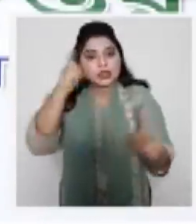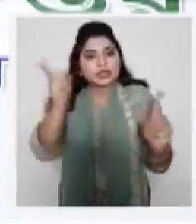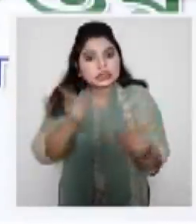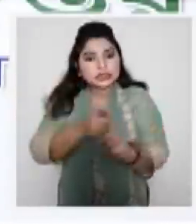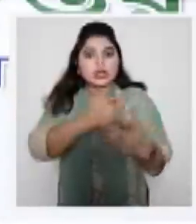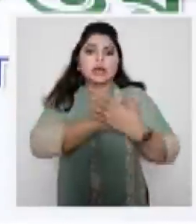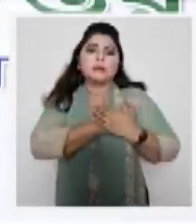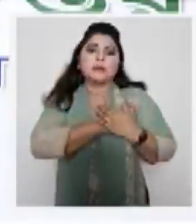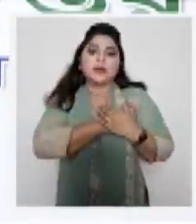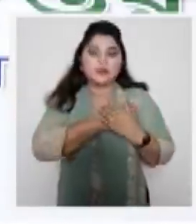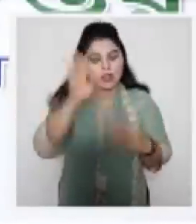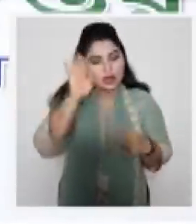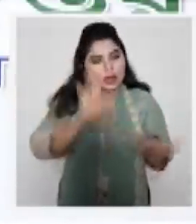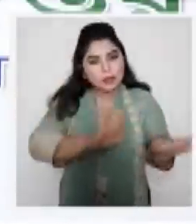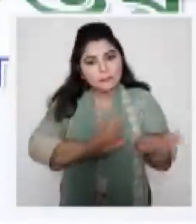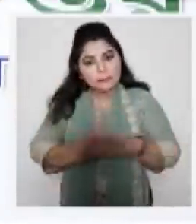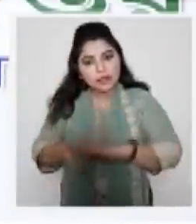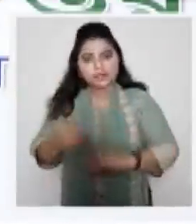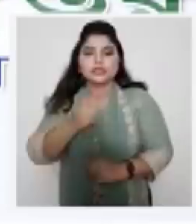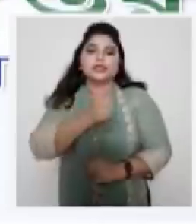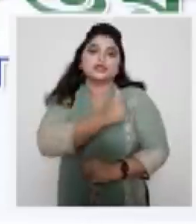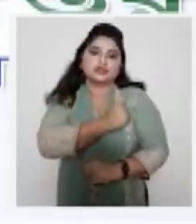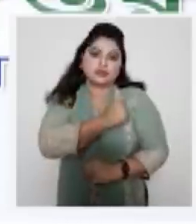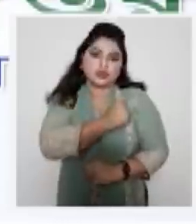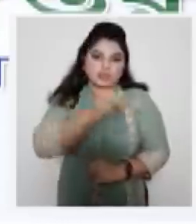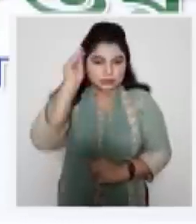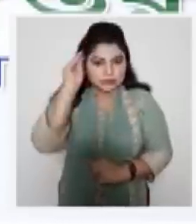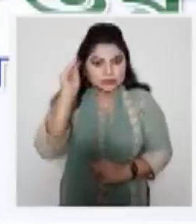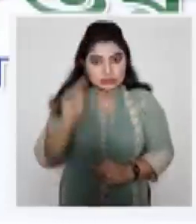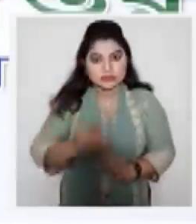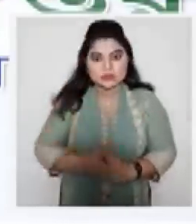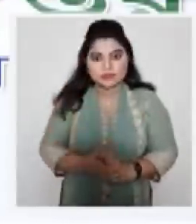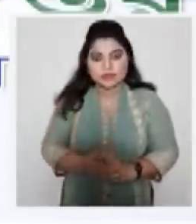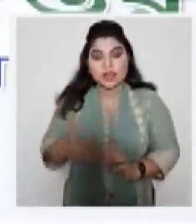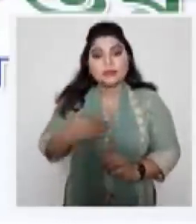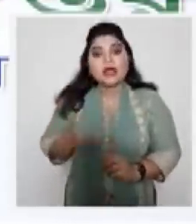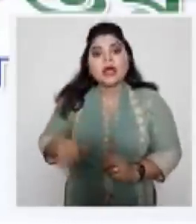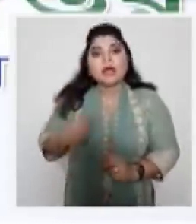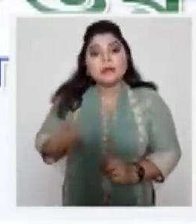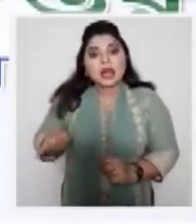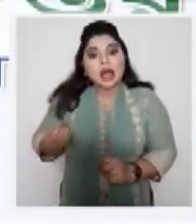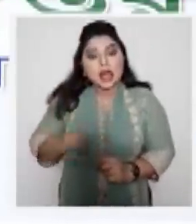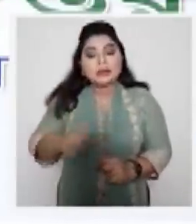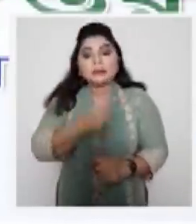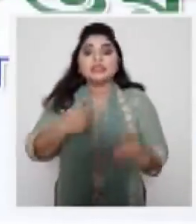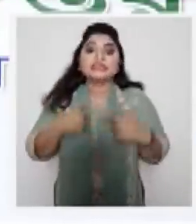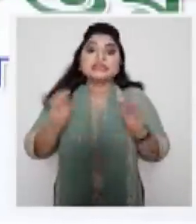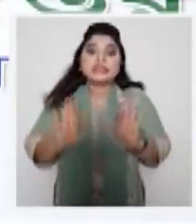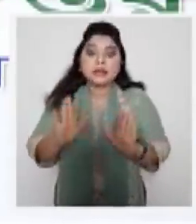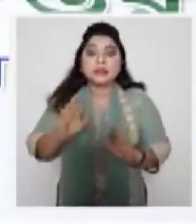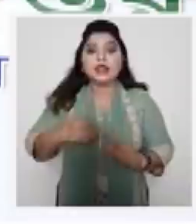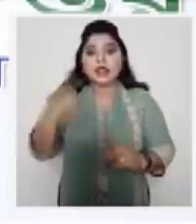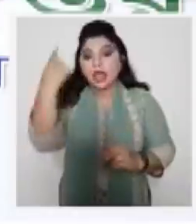সেজন্যই এবং আমাদের অনেক প্রিয়জন হারিয়ে যাচ্ছেন, যেই হারানোর বেদনা আসলে অনেক বেশি এবং এটা অপরিণীয়